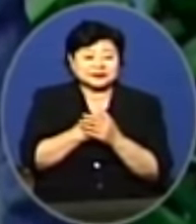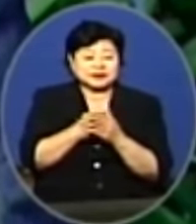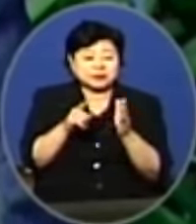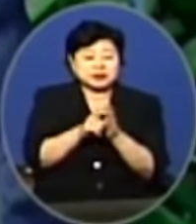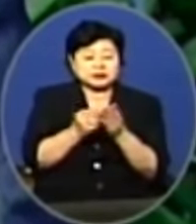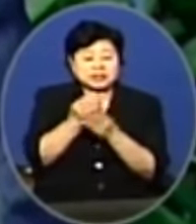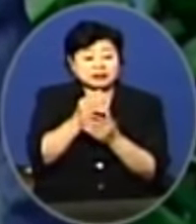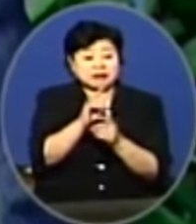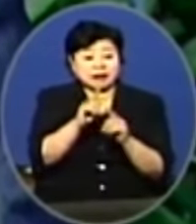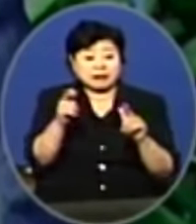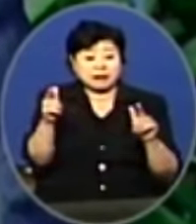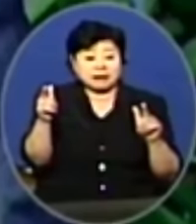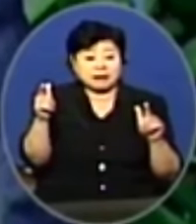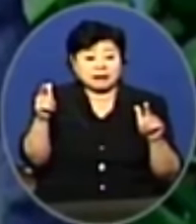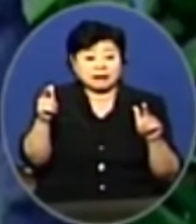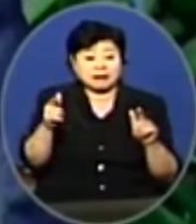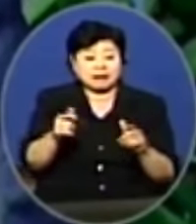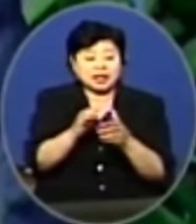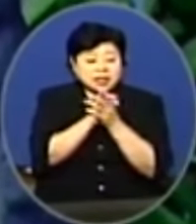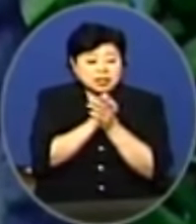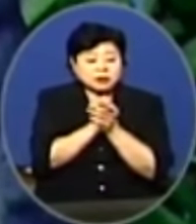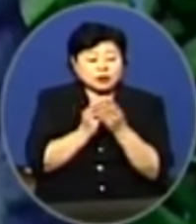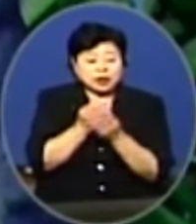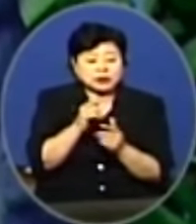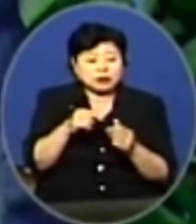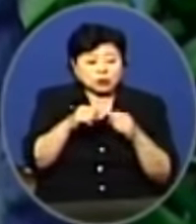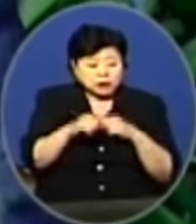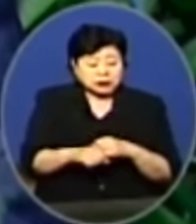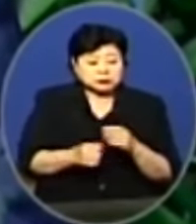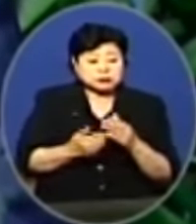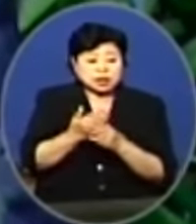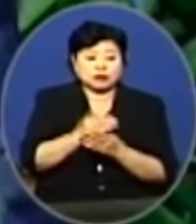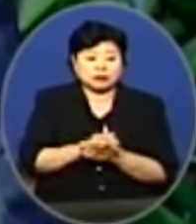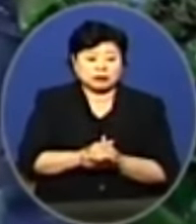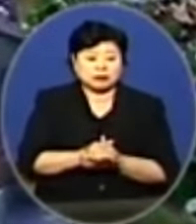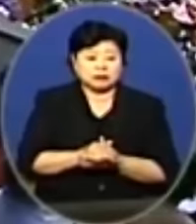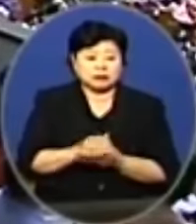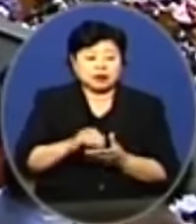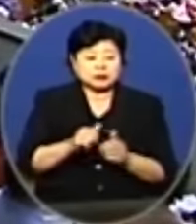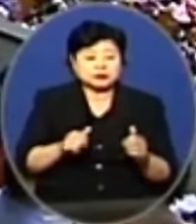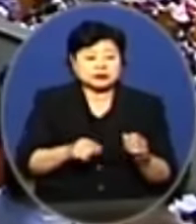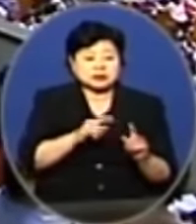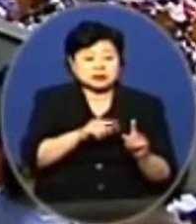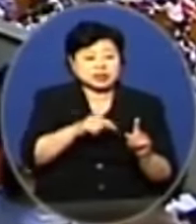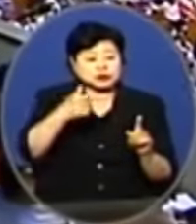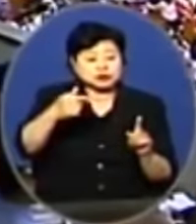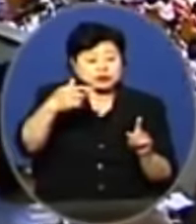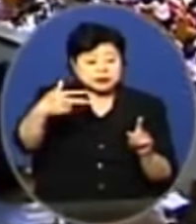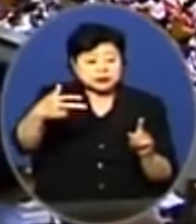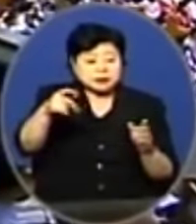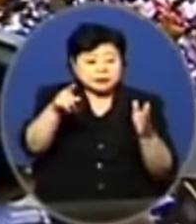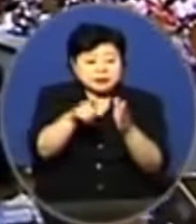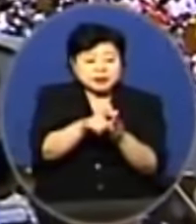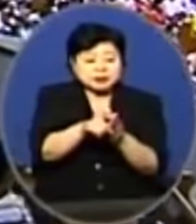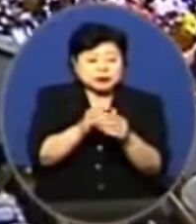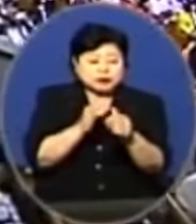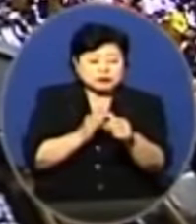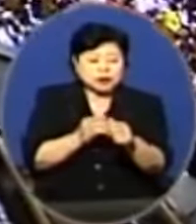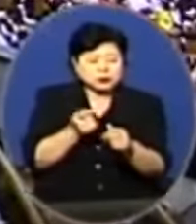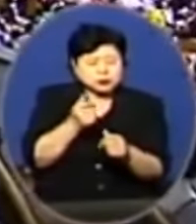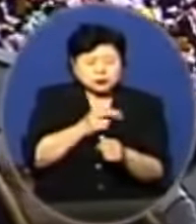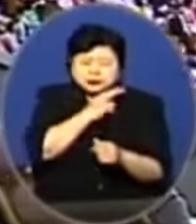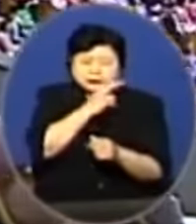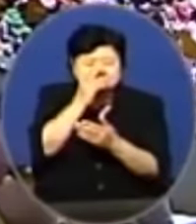믿음이 생겨나지 않고 기도가 나오지 않고 낙심하는 것입니다. 야고보서 1장 6절로 7절에 오직 믿음으로 구하고